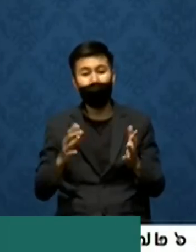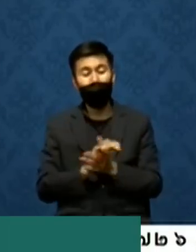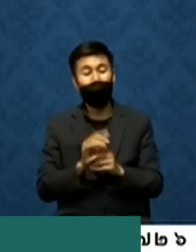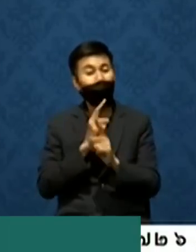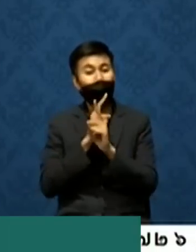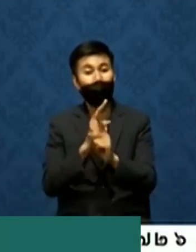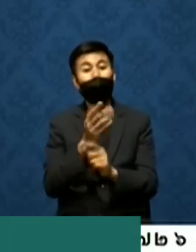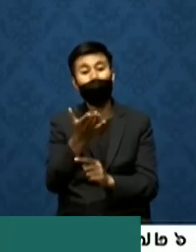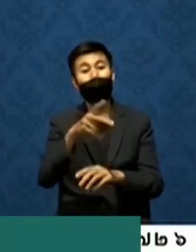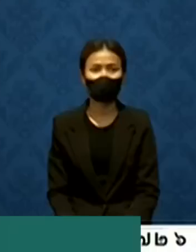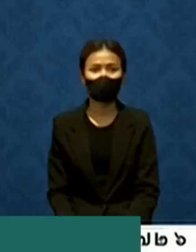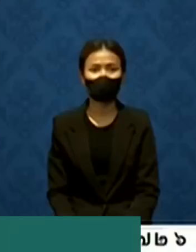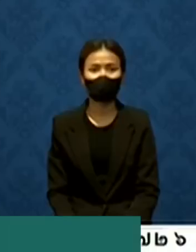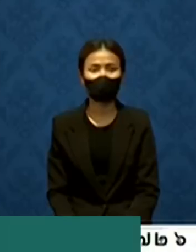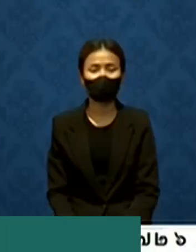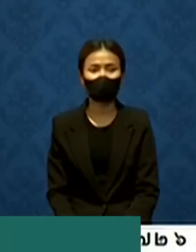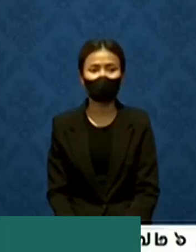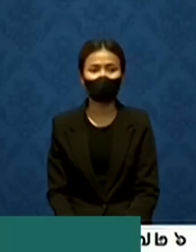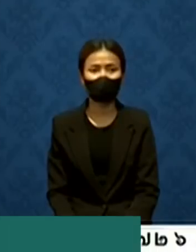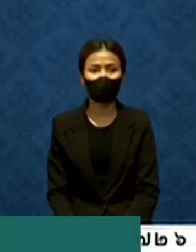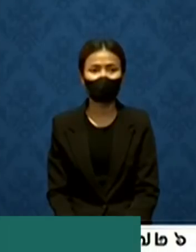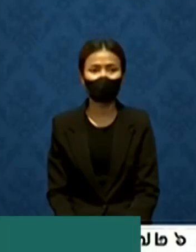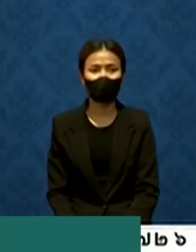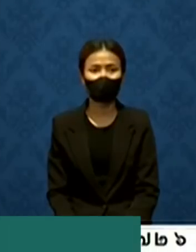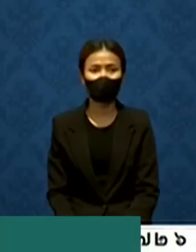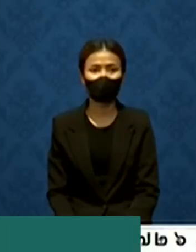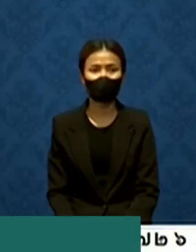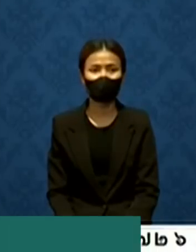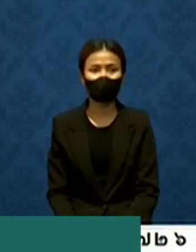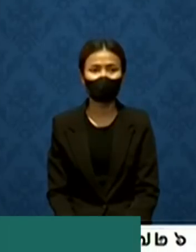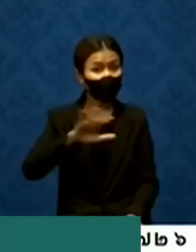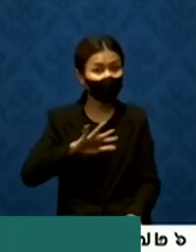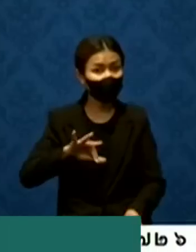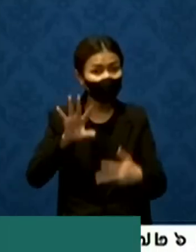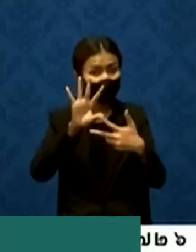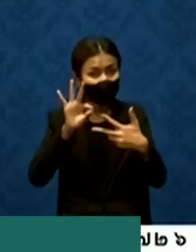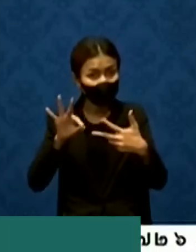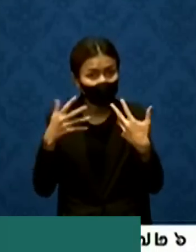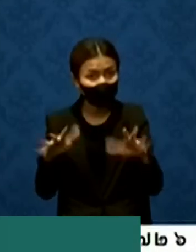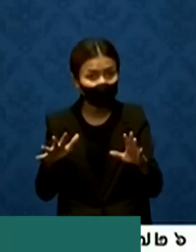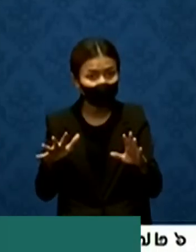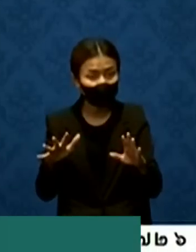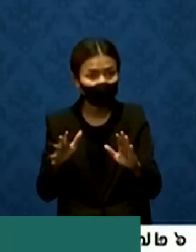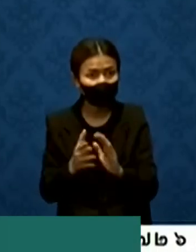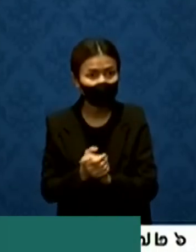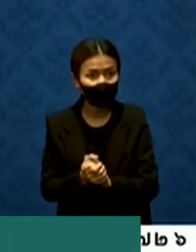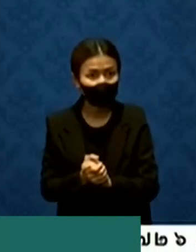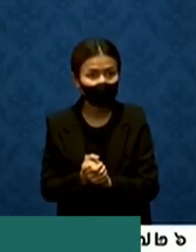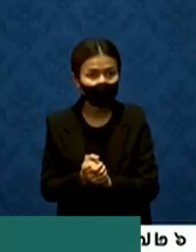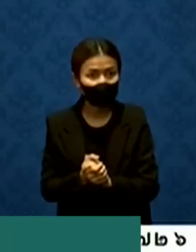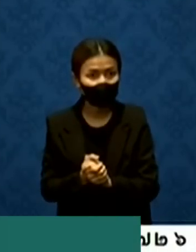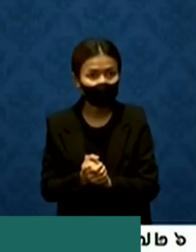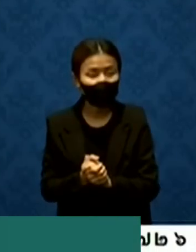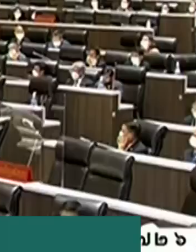ะเลือกตาม 1.2 นั้นจะโหวตให้กับข้อเสนอหาร100ของสสปกรณ์วุฒิหรือหาร500ของคนอื่นพรรคก้าวไกลก็โหวตสูตรหาร100